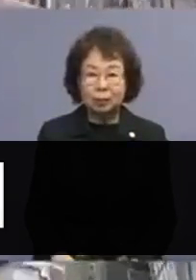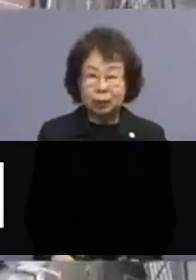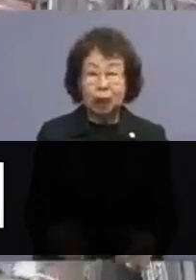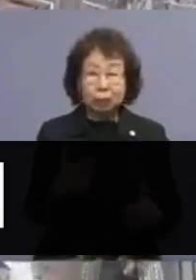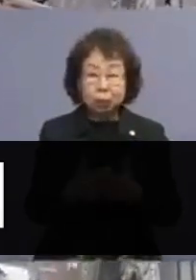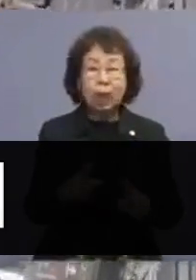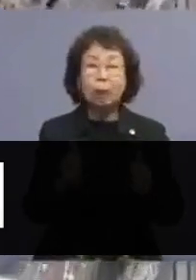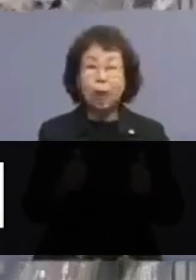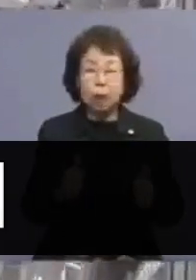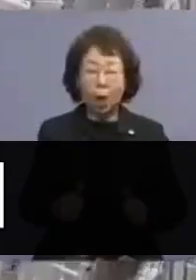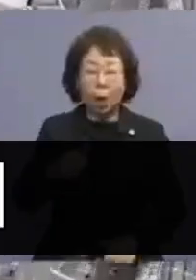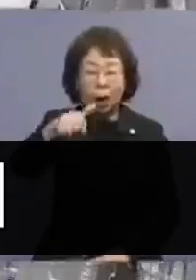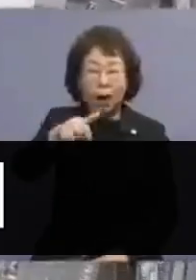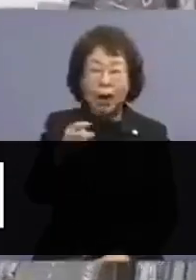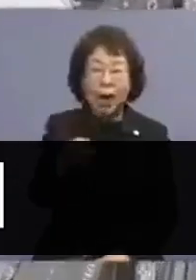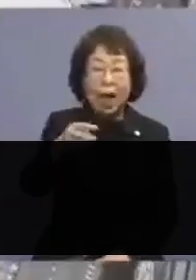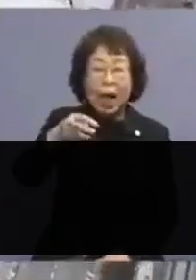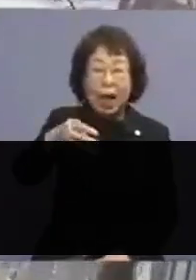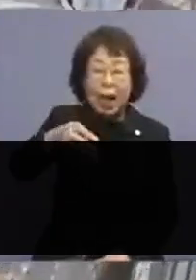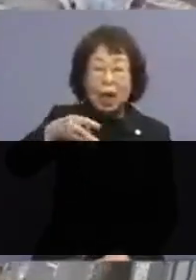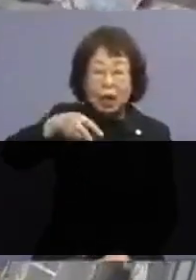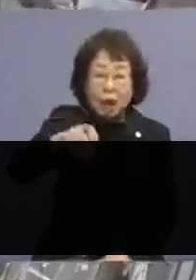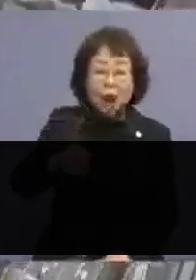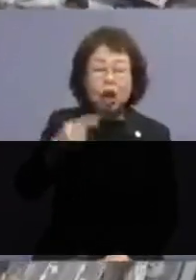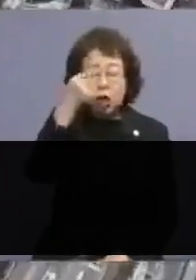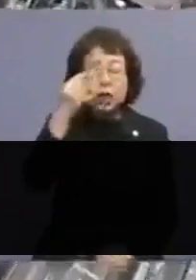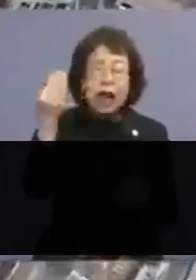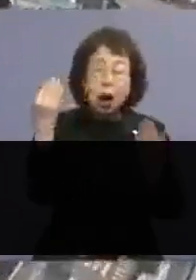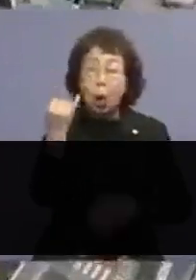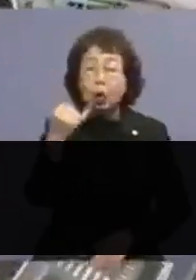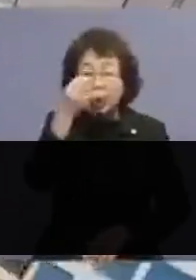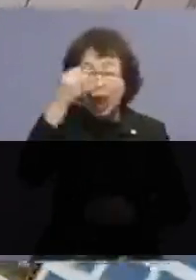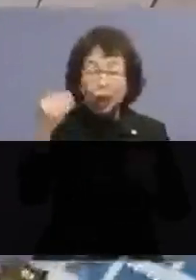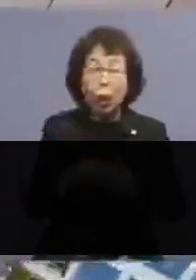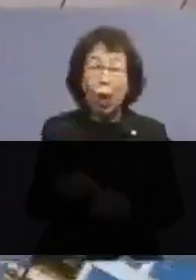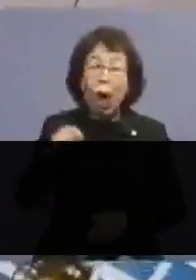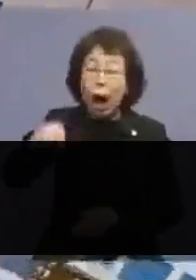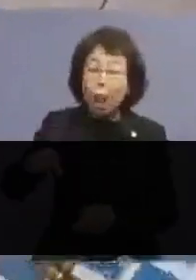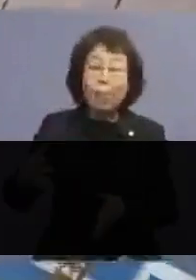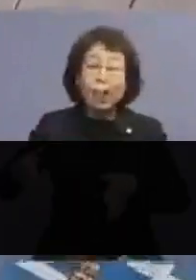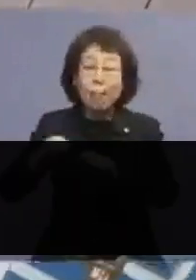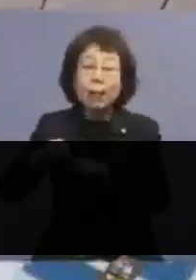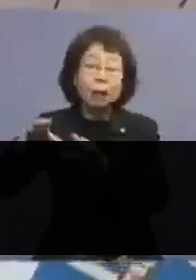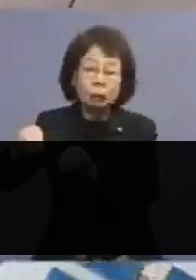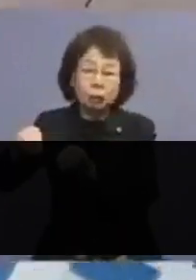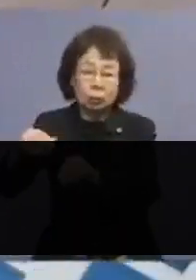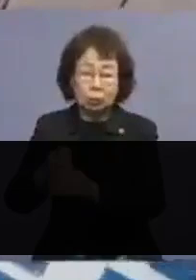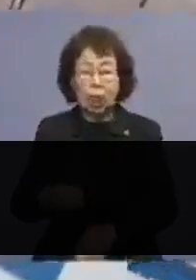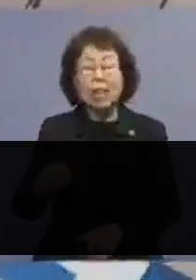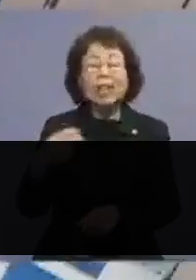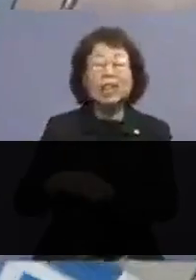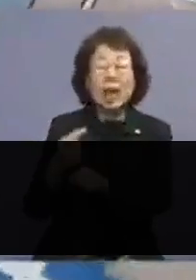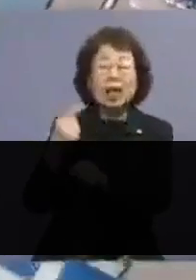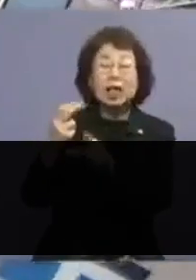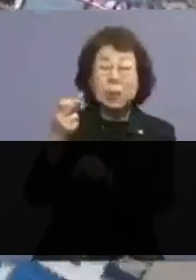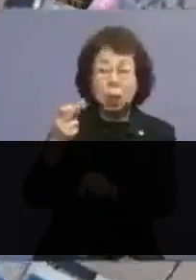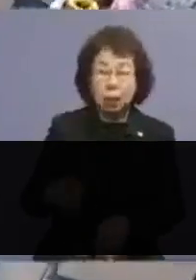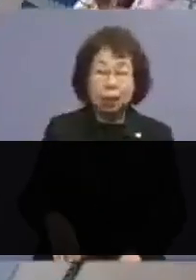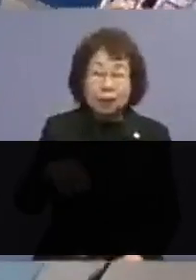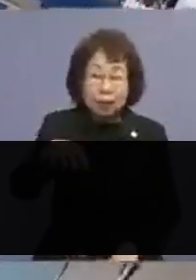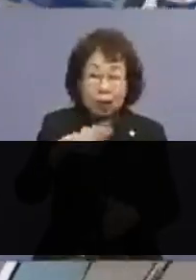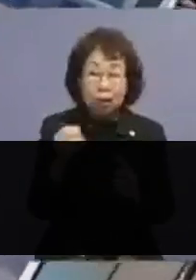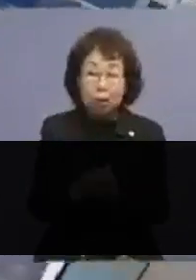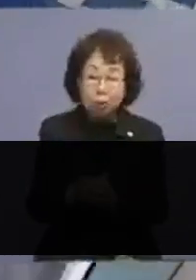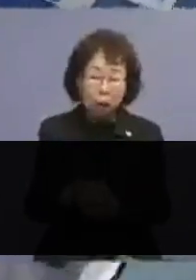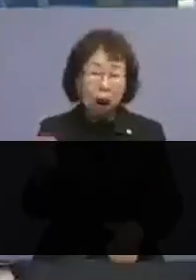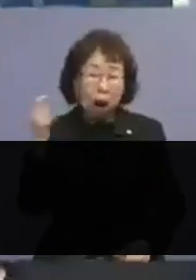부산지방법원이 개성여고 주변 공사중지 결정을 내린 건 지난해 12월입니다 학교 주변 공사 현장에서